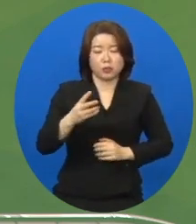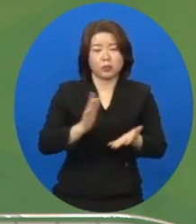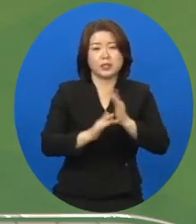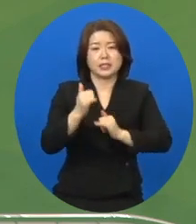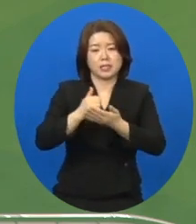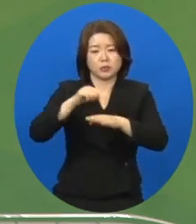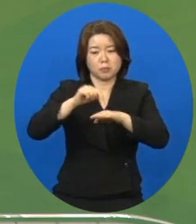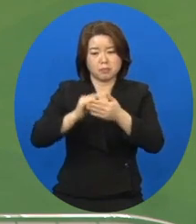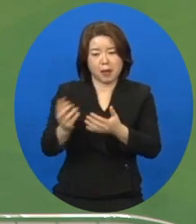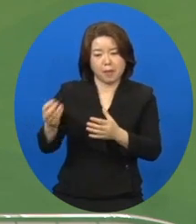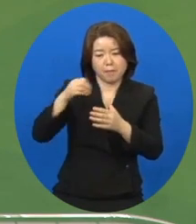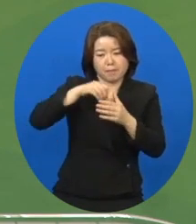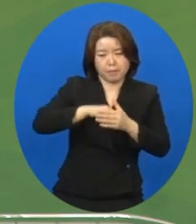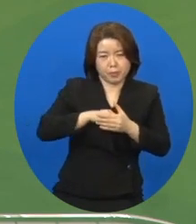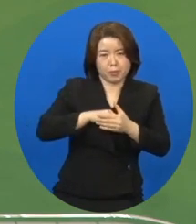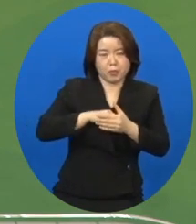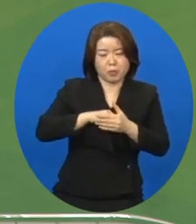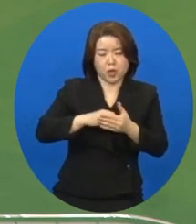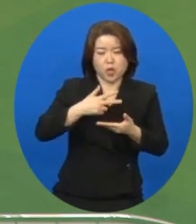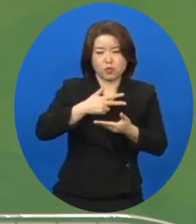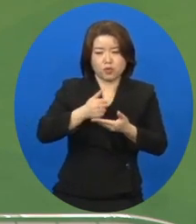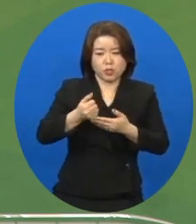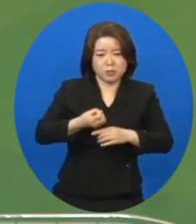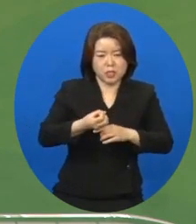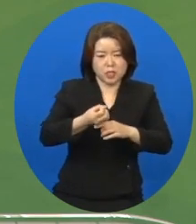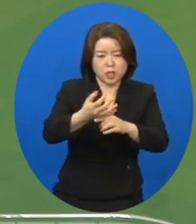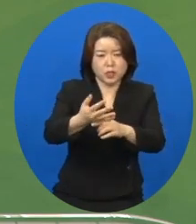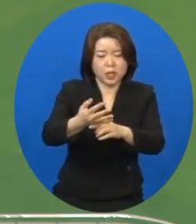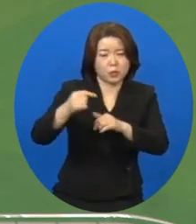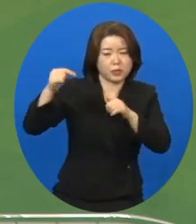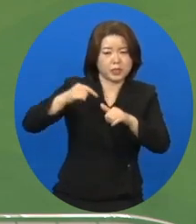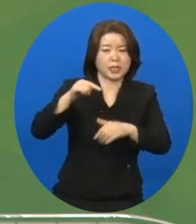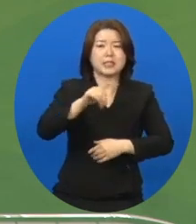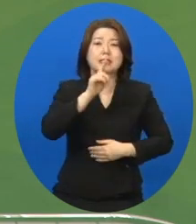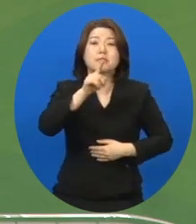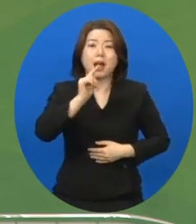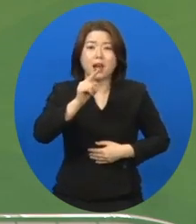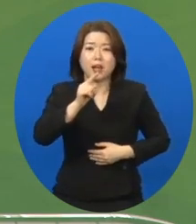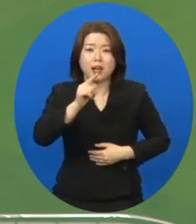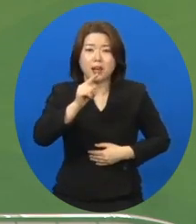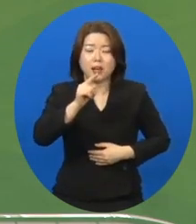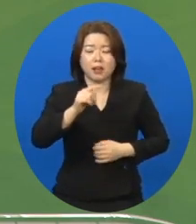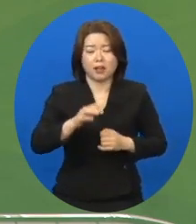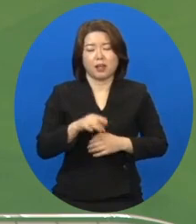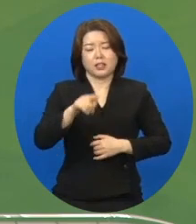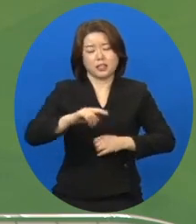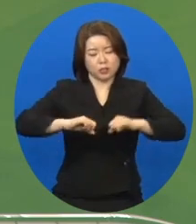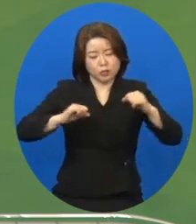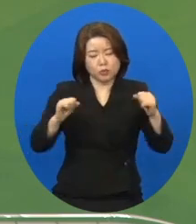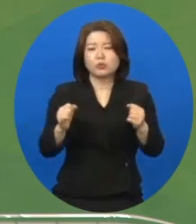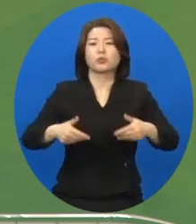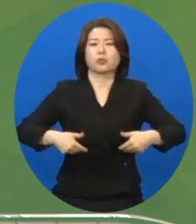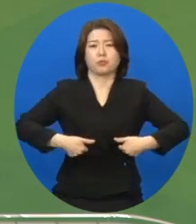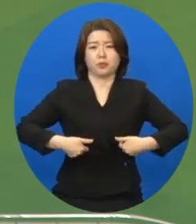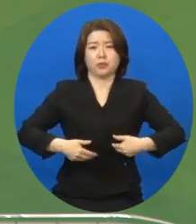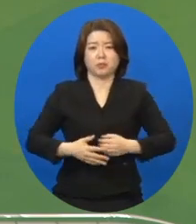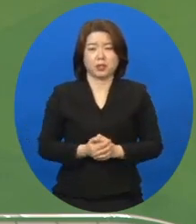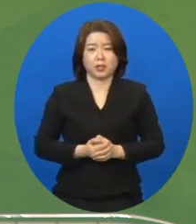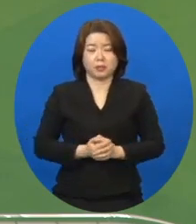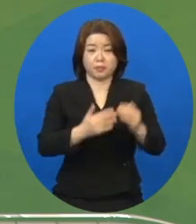품고 주님이 하라고 하는 말, 그 말을 하는 이런 순종이 필요한 거예요.